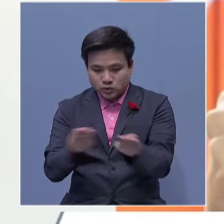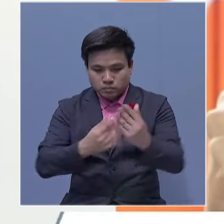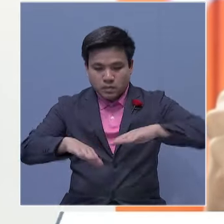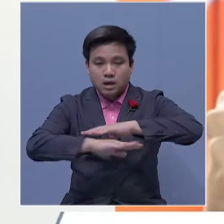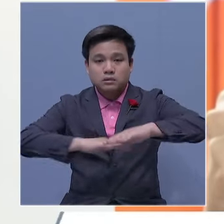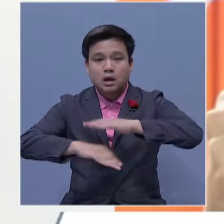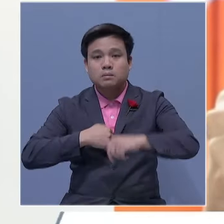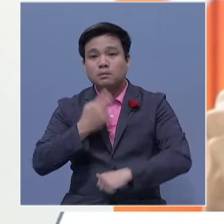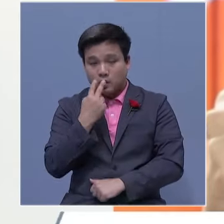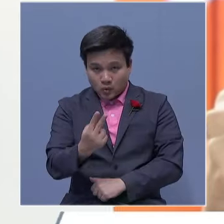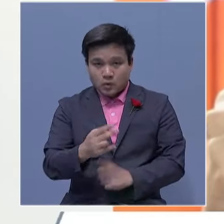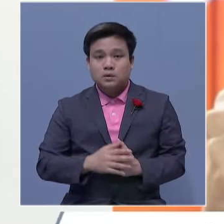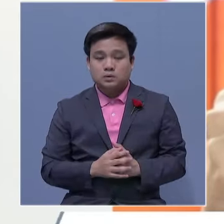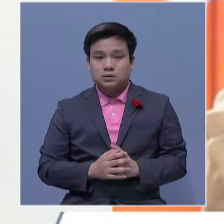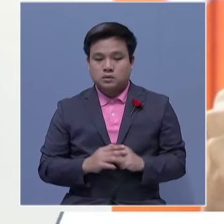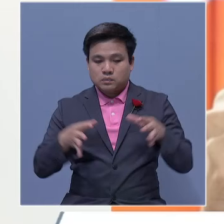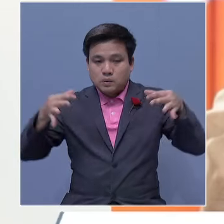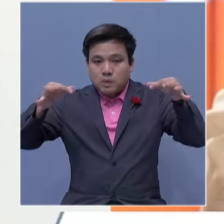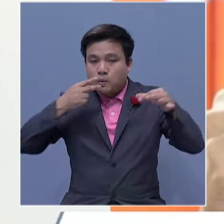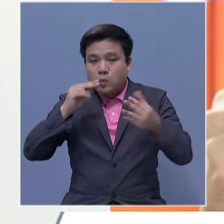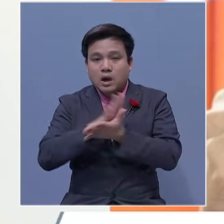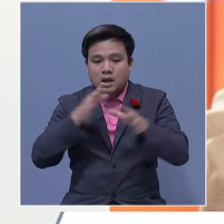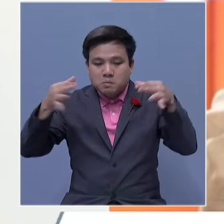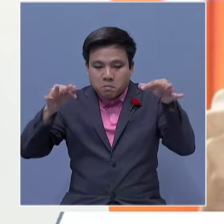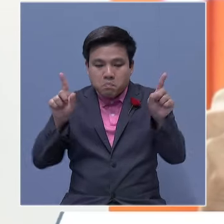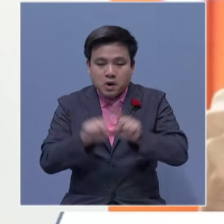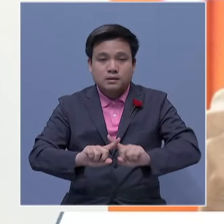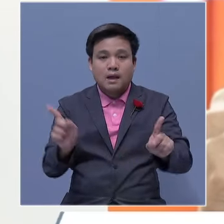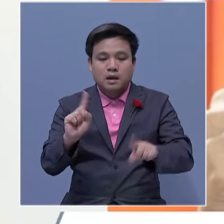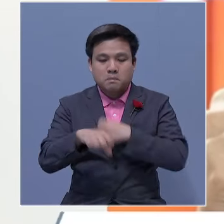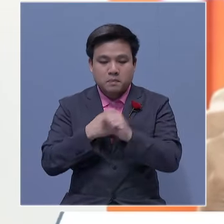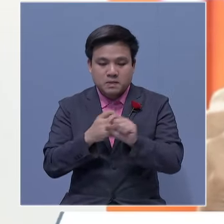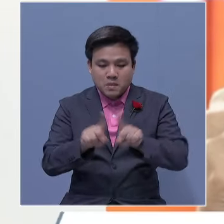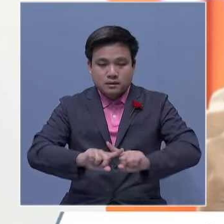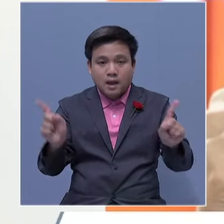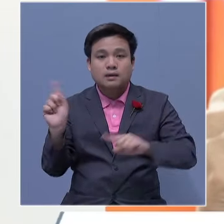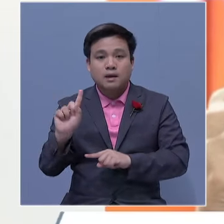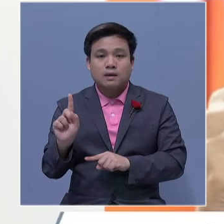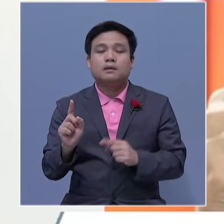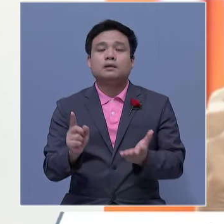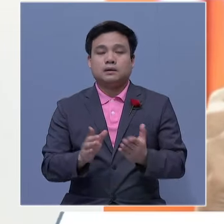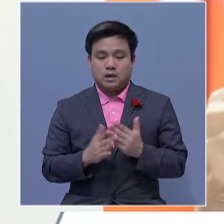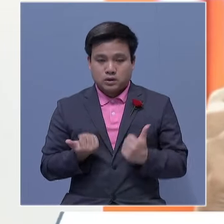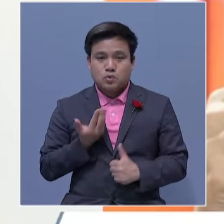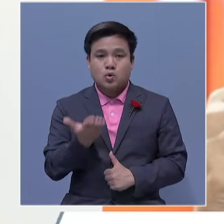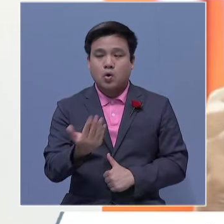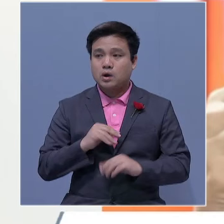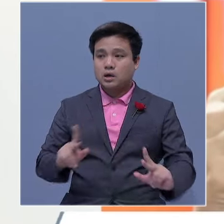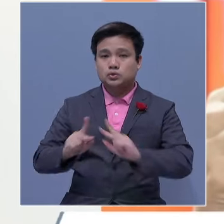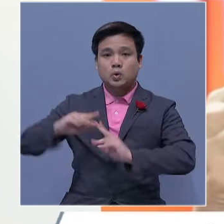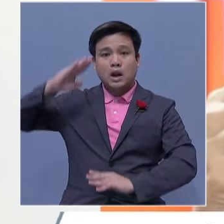พิสูจน์หลักฐานด้วยว่าเนื้อกระดาษเป็นเนื้อกระดาษเดียวกันและปีเดียวกันหรือไม่เบื้องต้นขอความร่วมมือจากทางกระทรวง